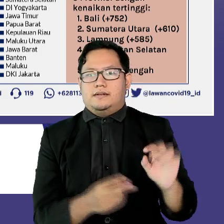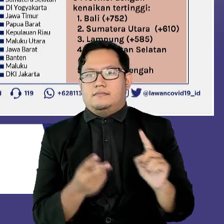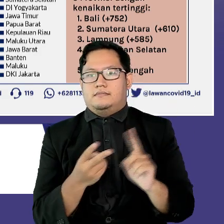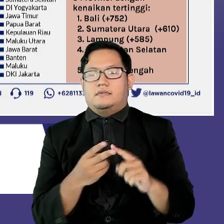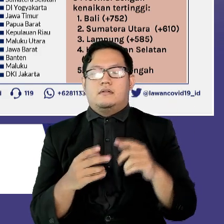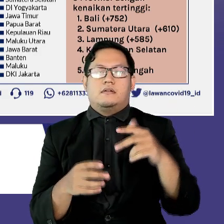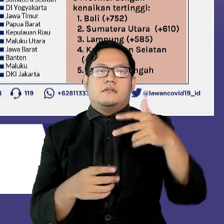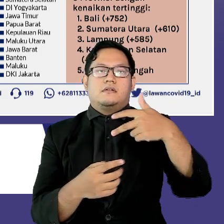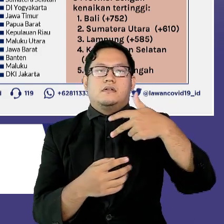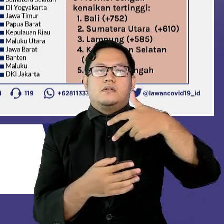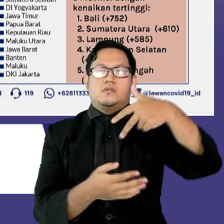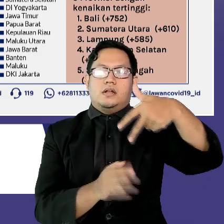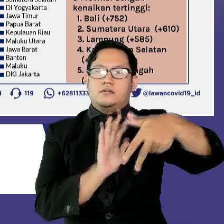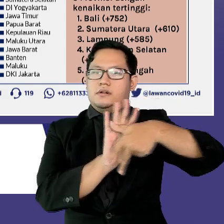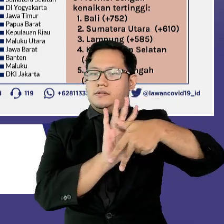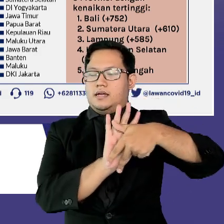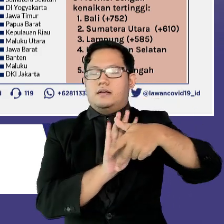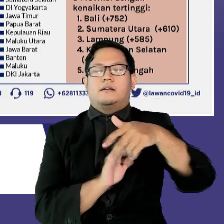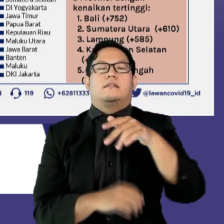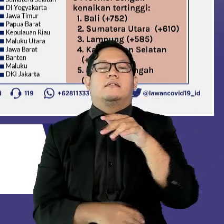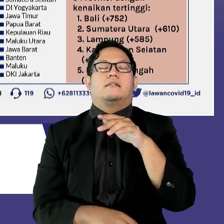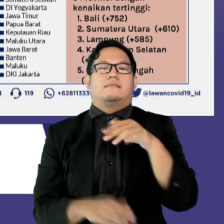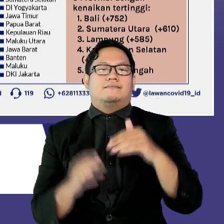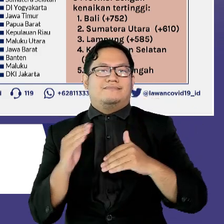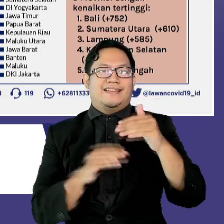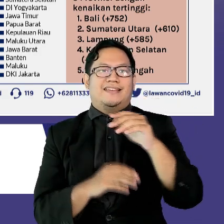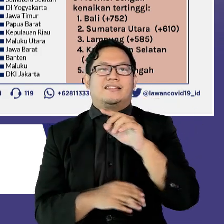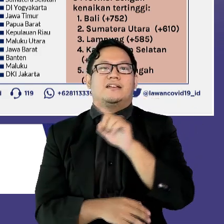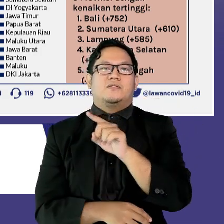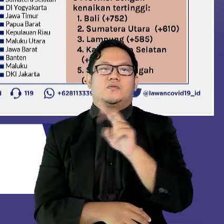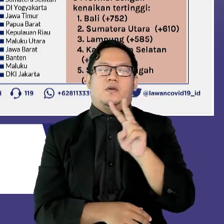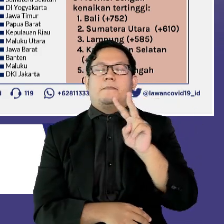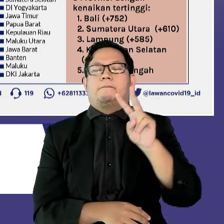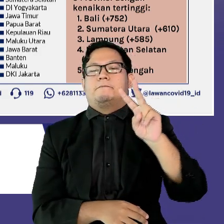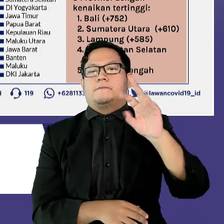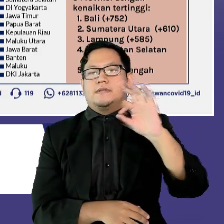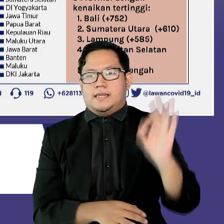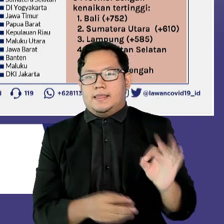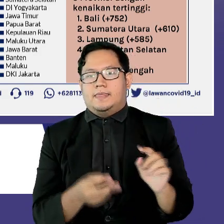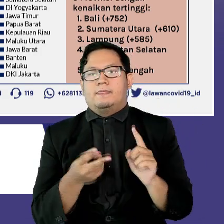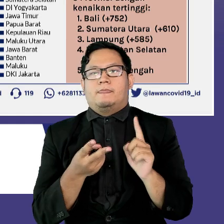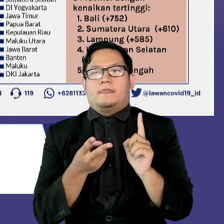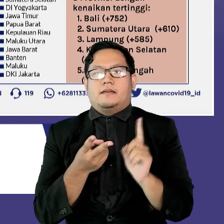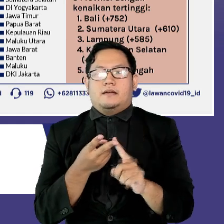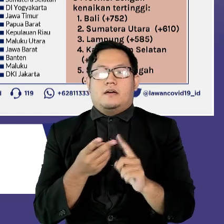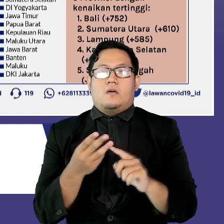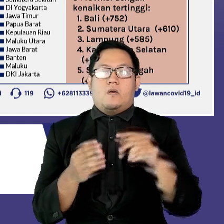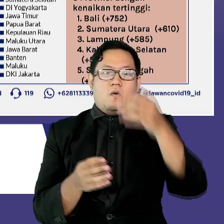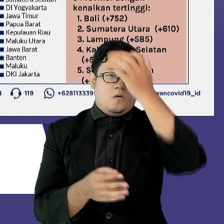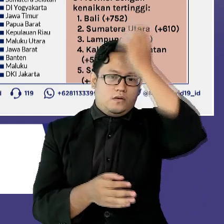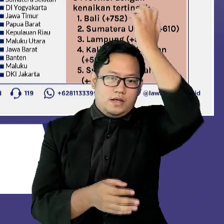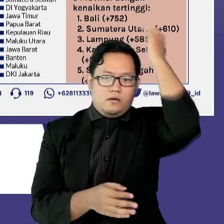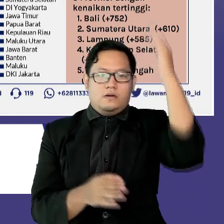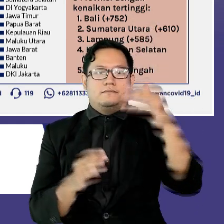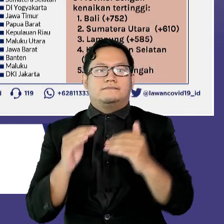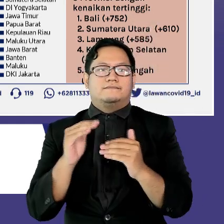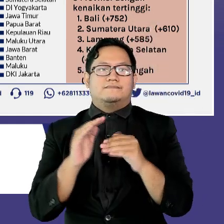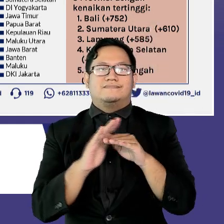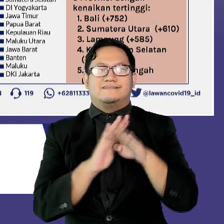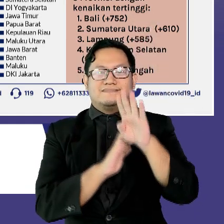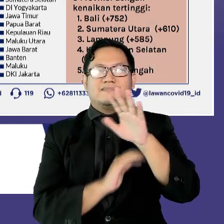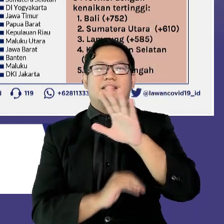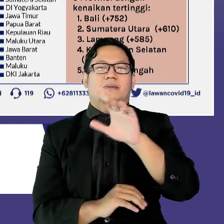Sulawesi Tengah naik 111%, Gorontalo naik 57%,